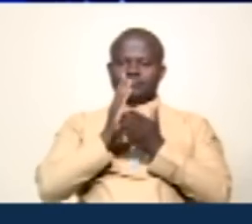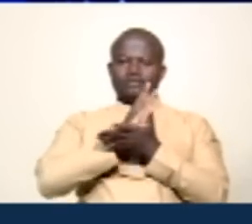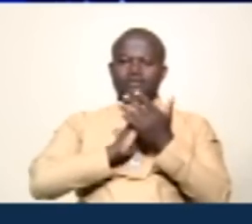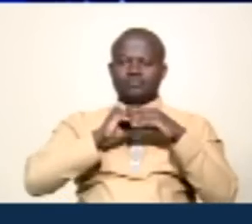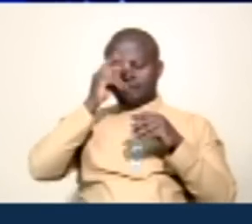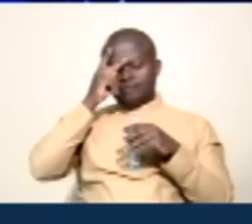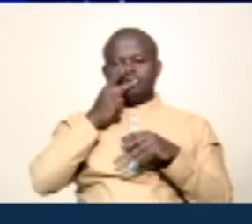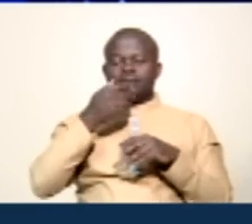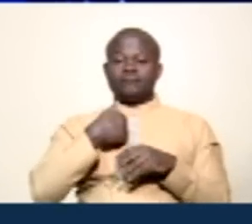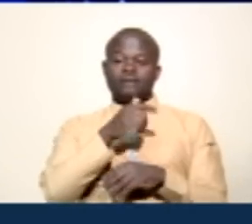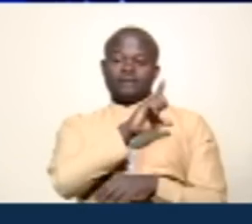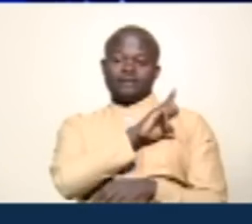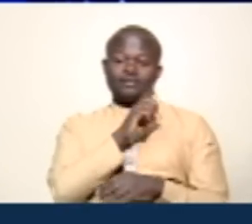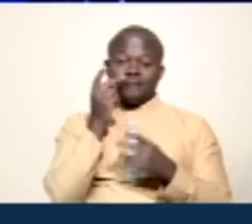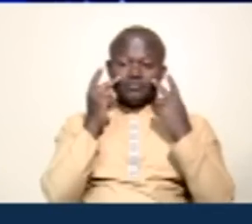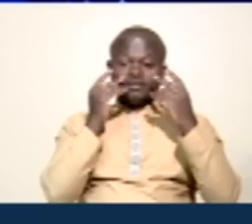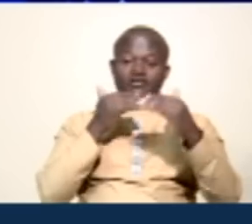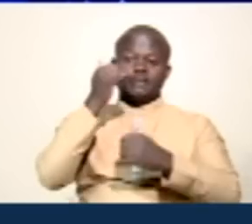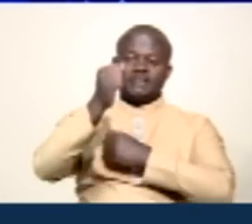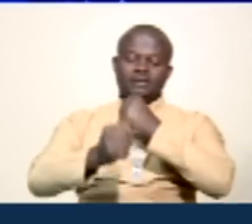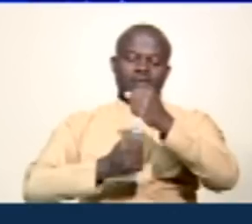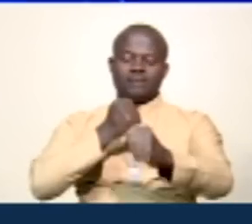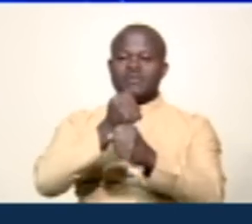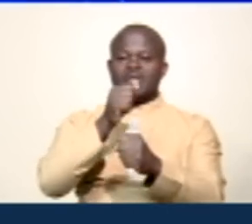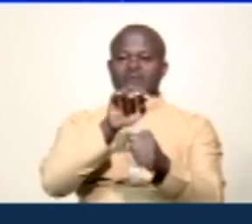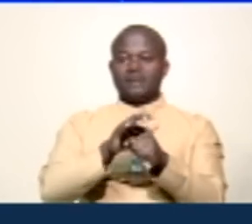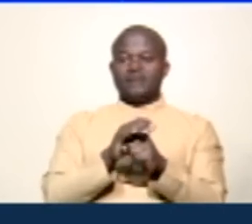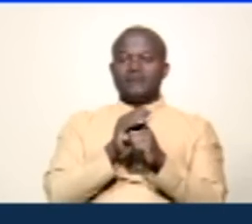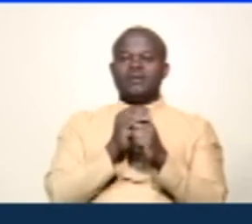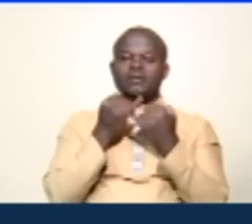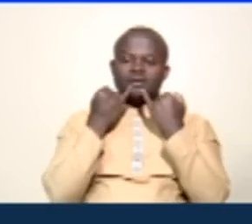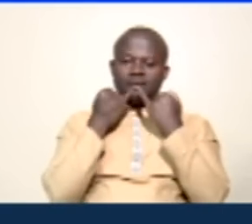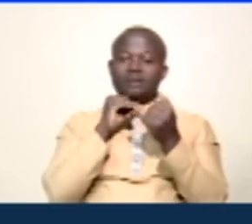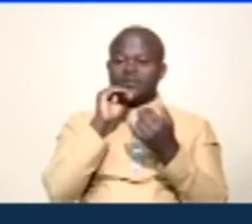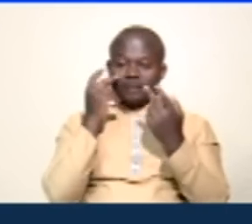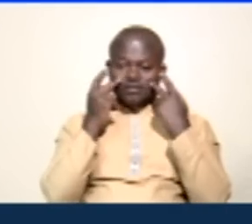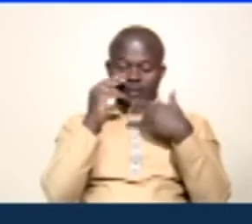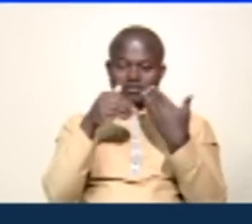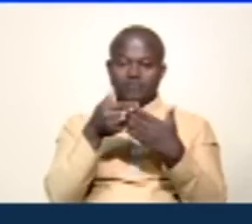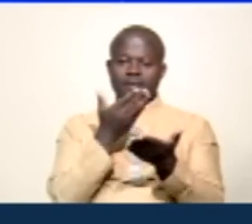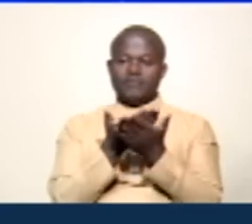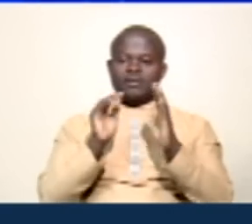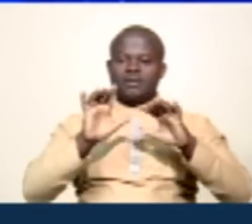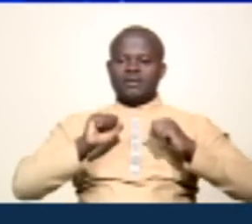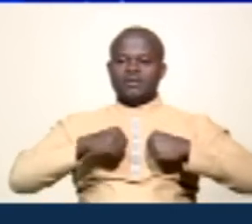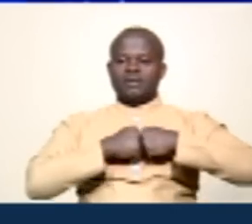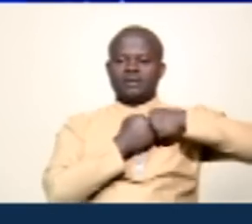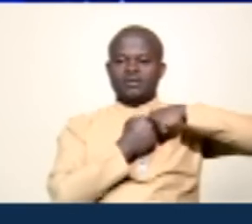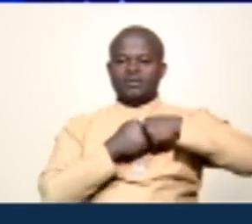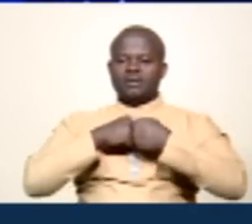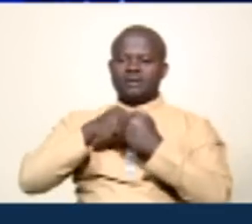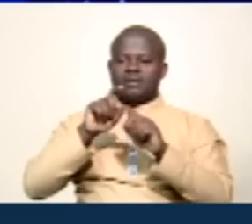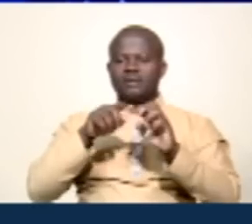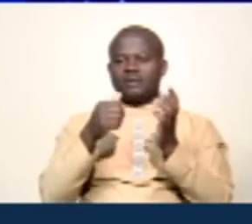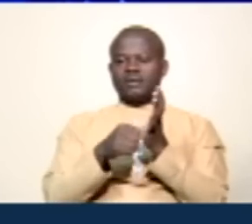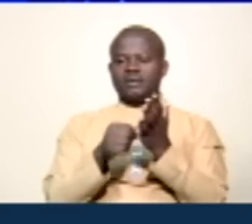mu babyeyi bagize amahirwe yo kurubona nyuma y'imyaka myinshi bararubuze barahumuriza abatararubona bakabasaba no kwirinda amakimbirane ashingiye kuri